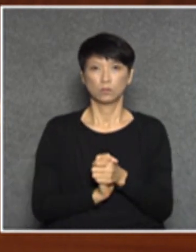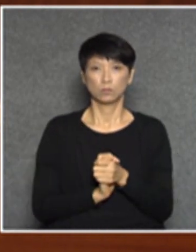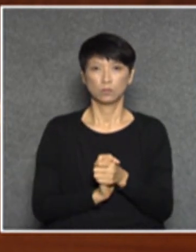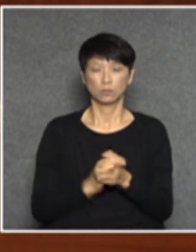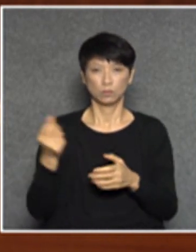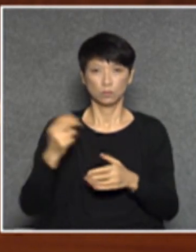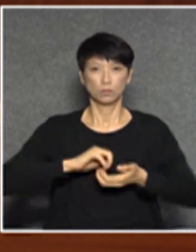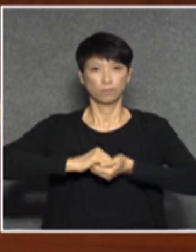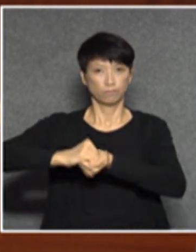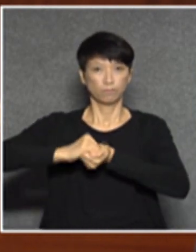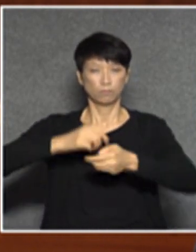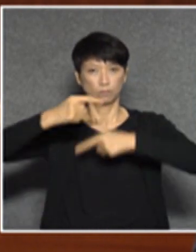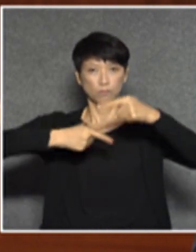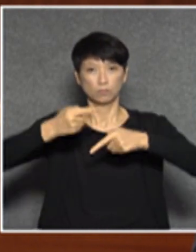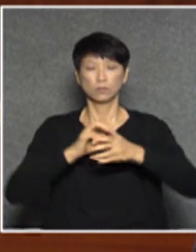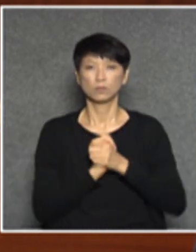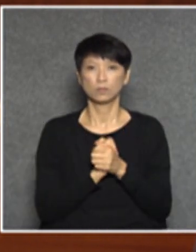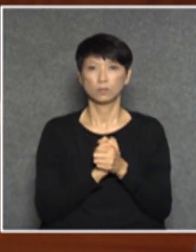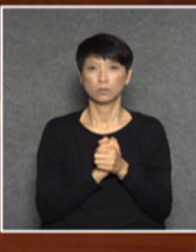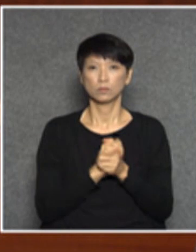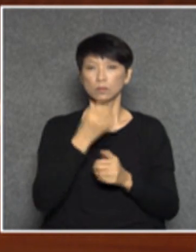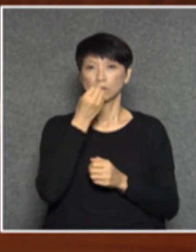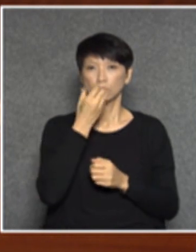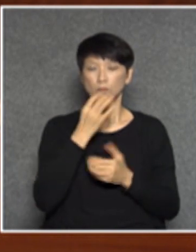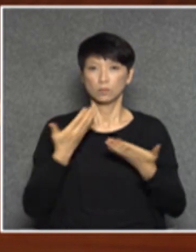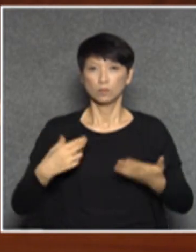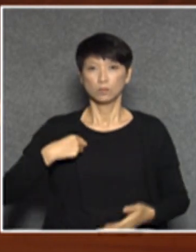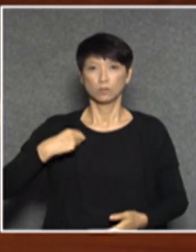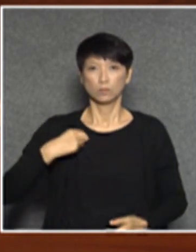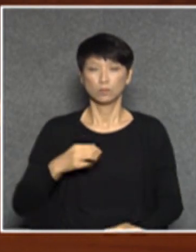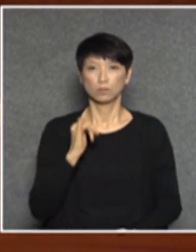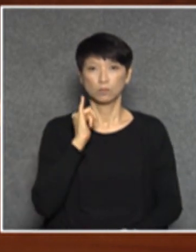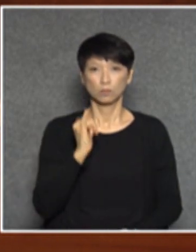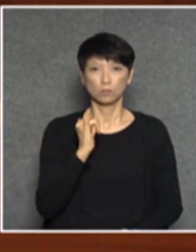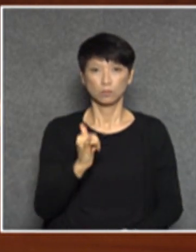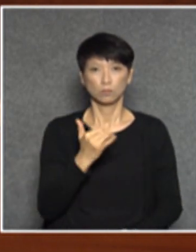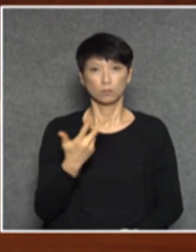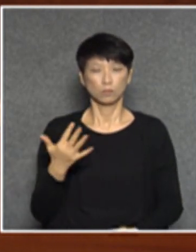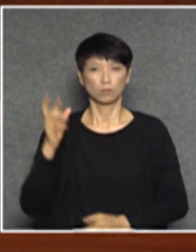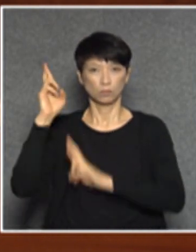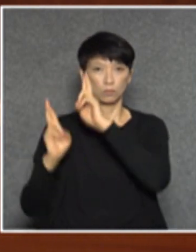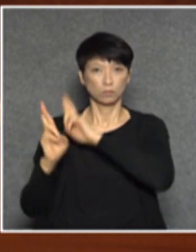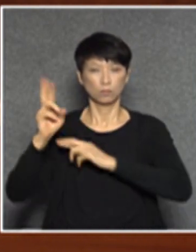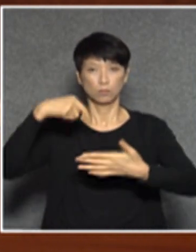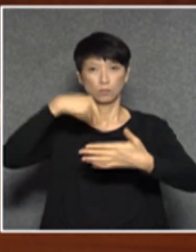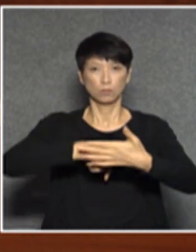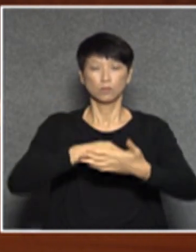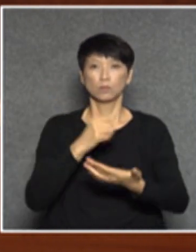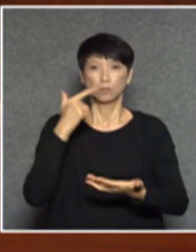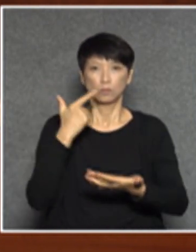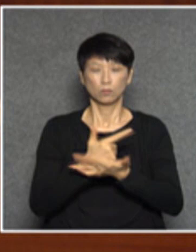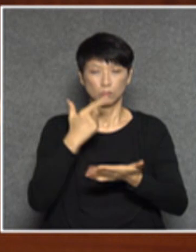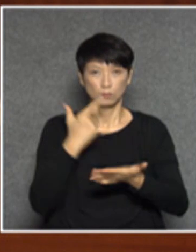進一步合商。香港係我哋國家雲雲600多個城市當中一個最重要、最